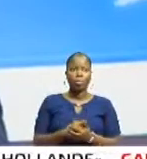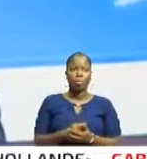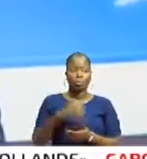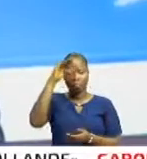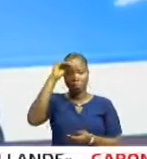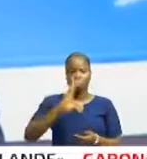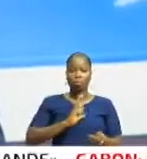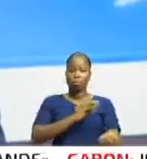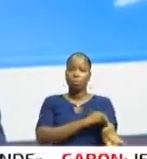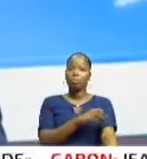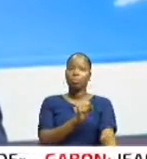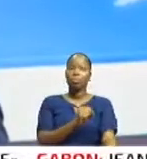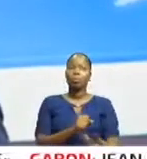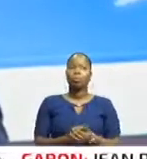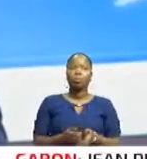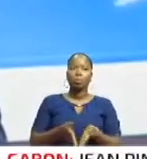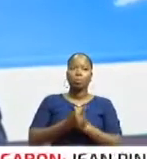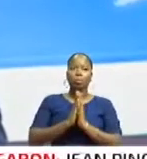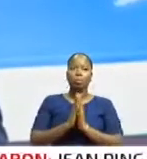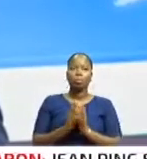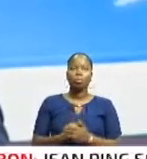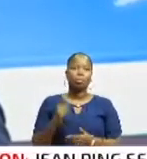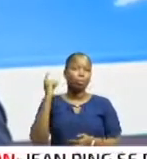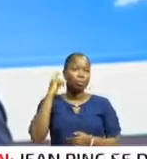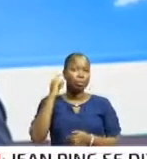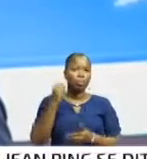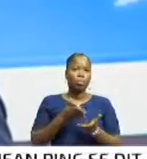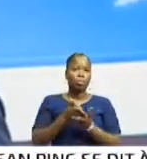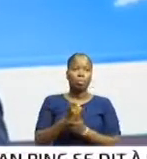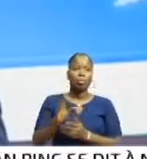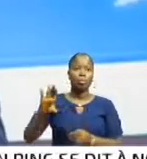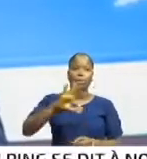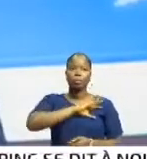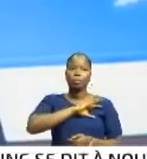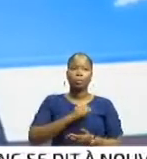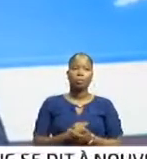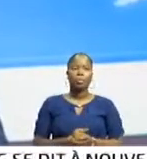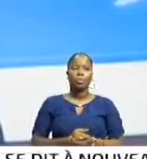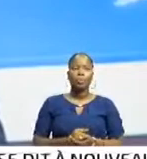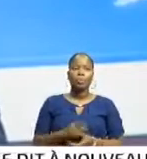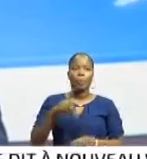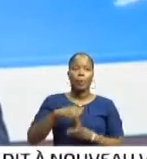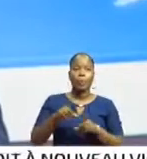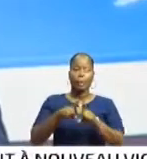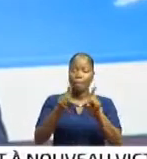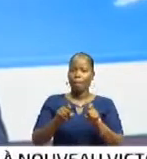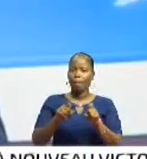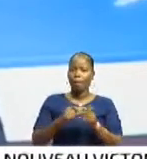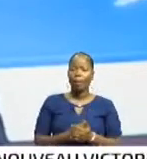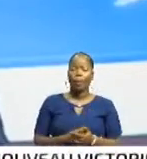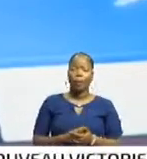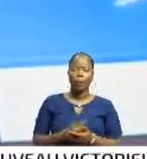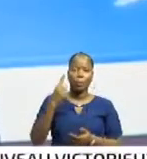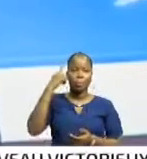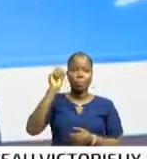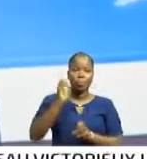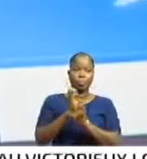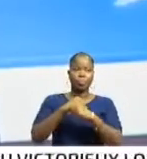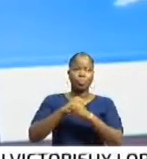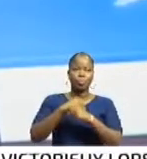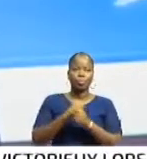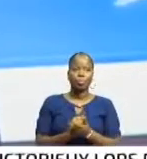aux demandes n'a été entendue par la police dans l'enquêté préliminaire pour la création du